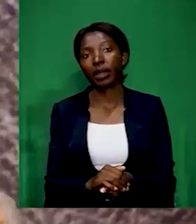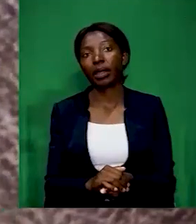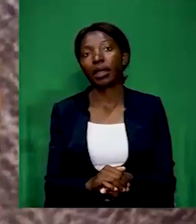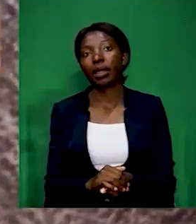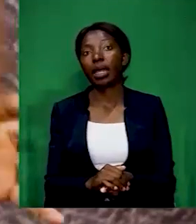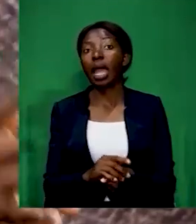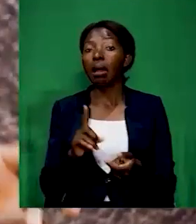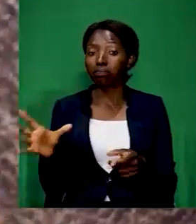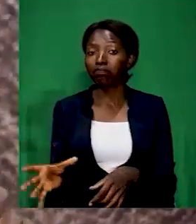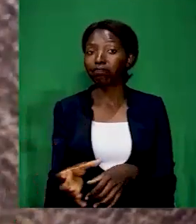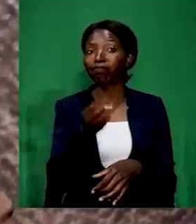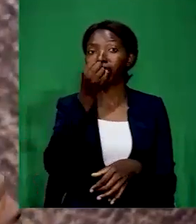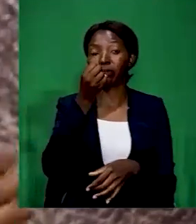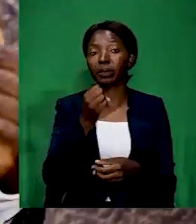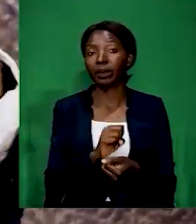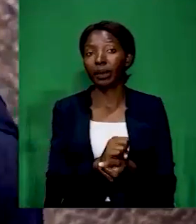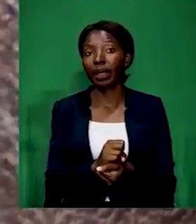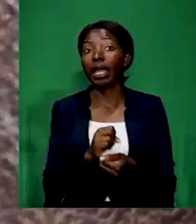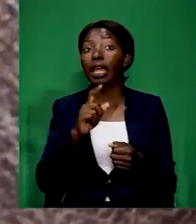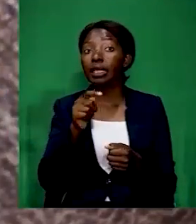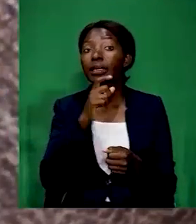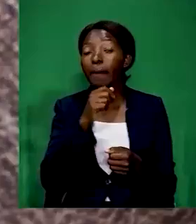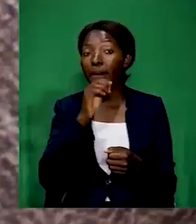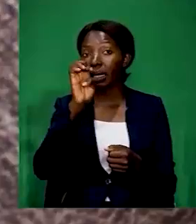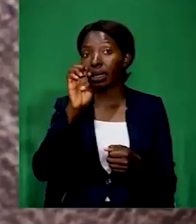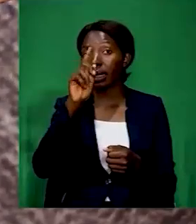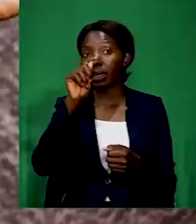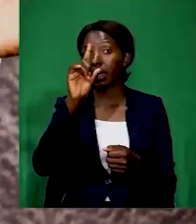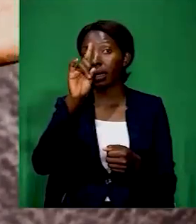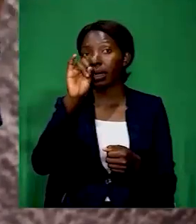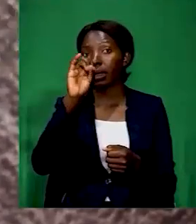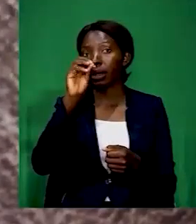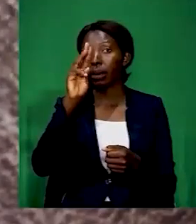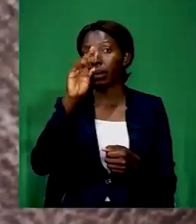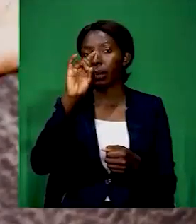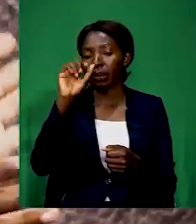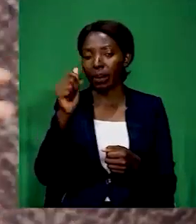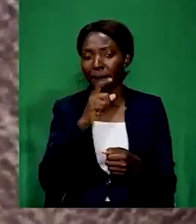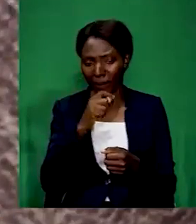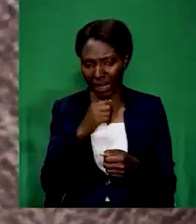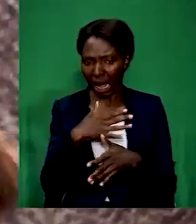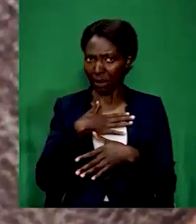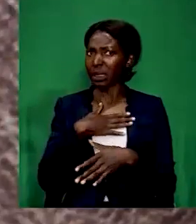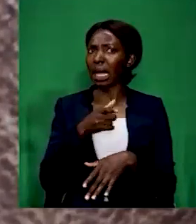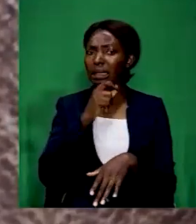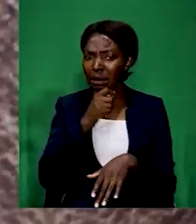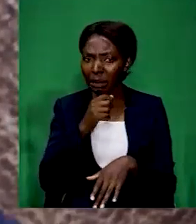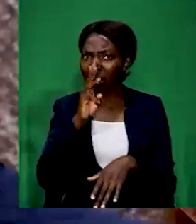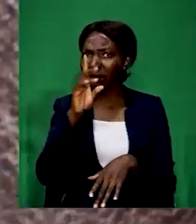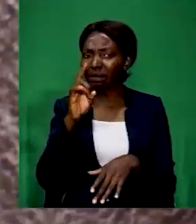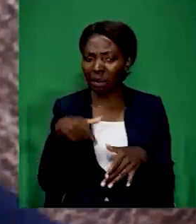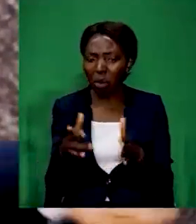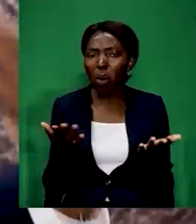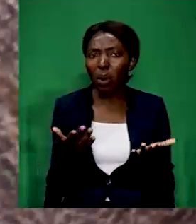kuti snatched away. Mu Ethiopiene pavari kubuda mvura. Akatozo shama Philip asisipo. I'm